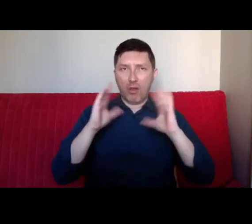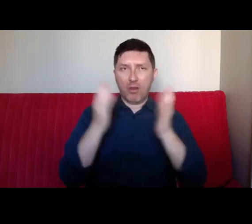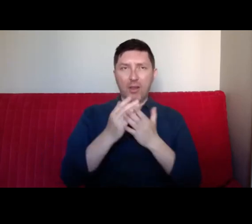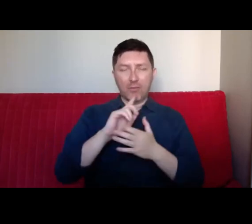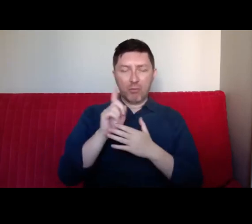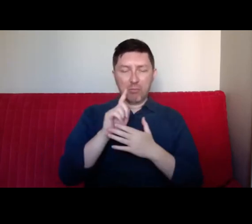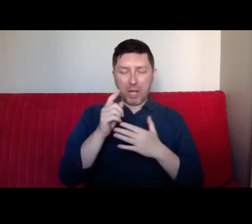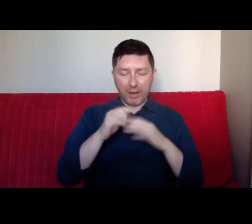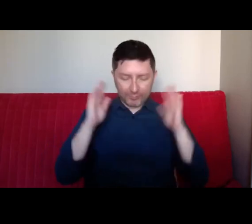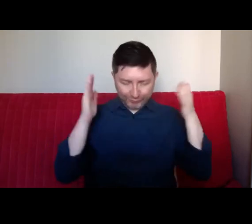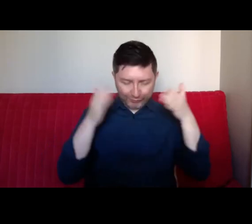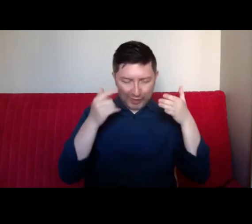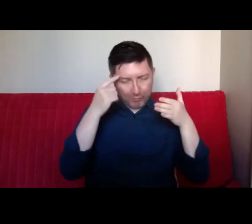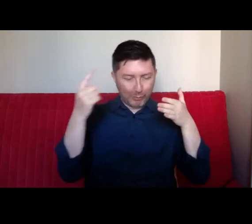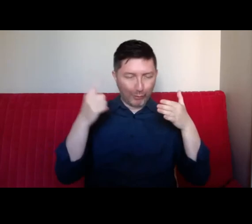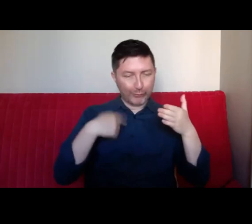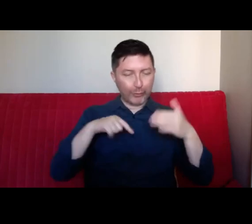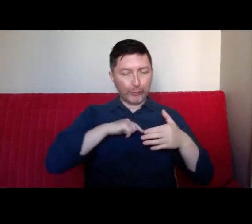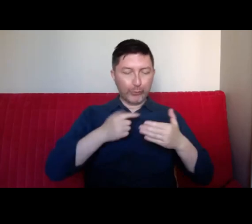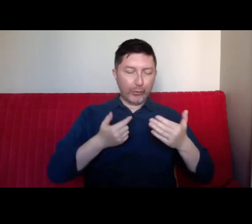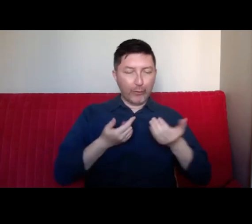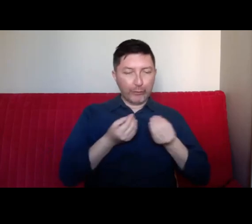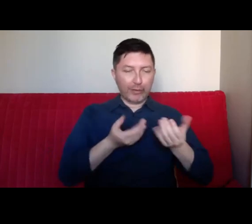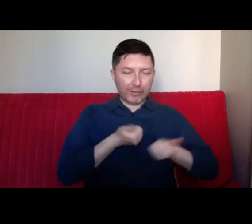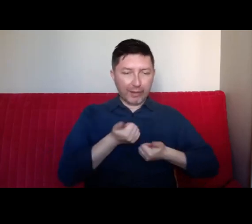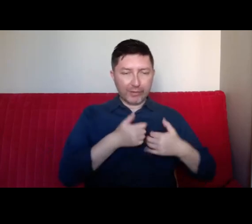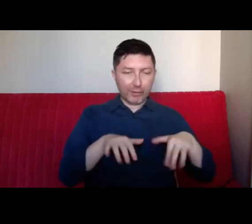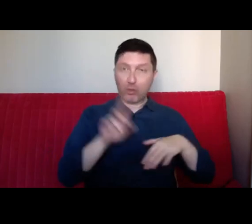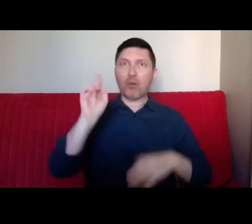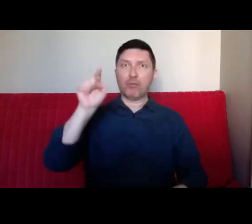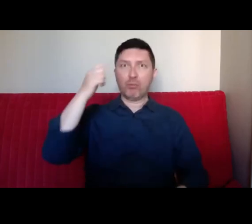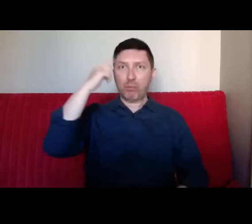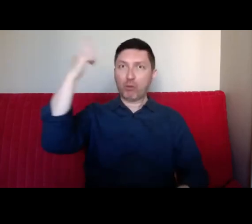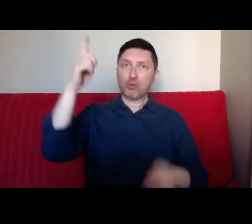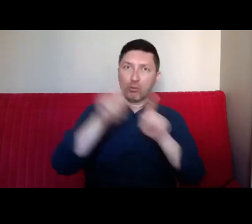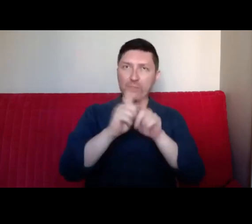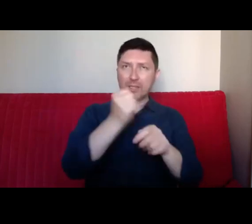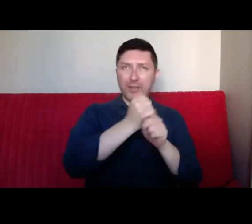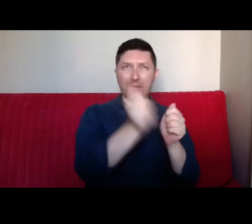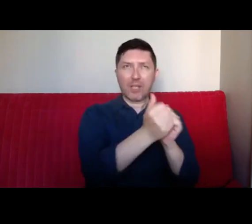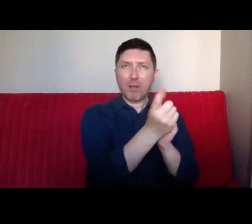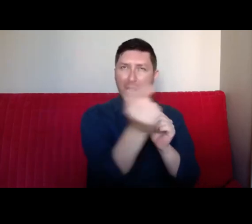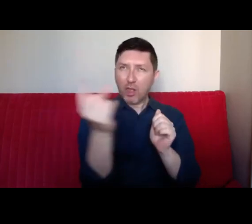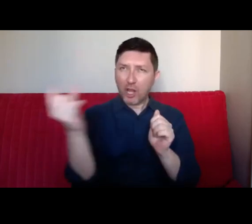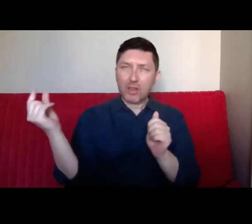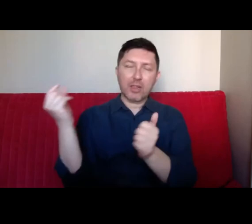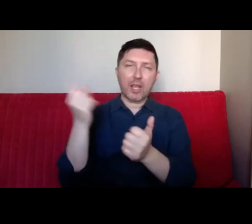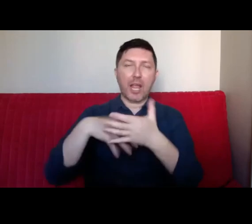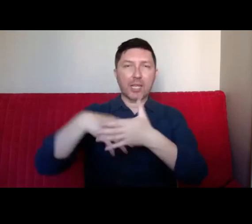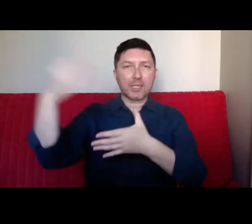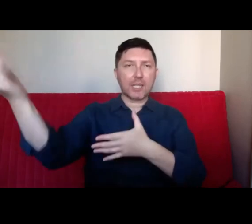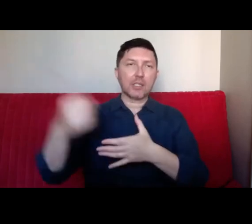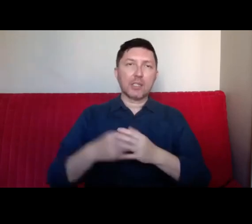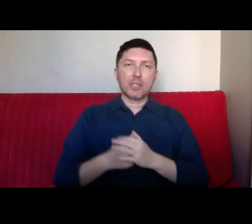service, mais d'aller au-delà, d'aller en co-création, travailler avec les autres partenaires. Dans le même temps que l'emploi accompagné, il